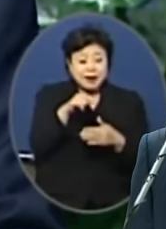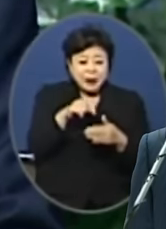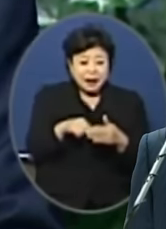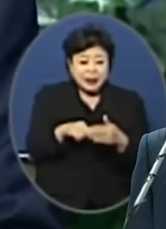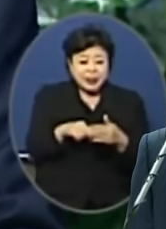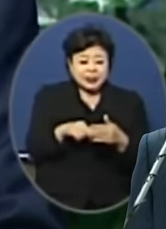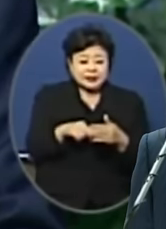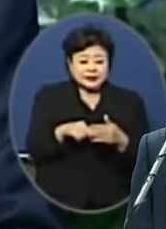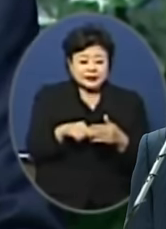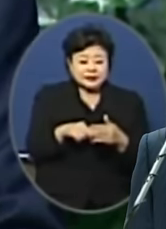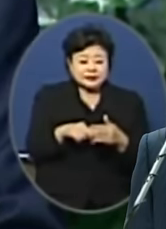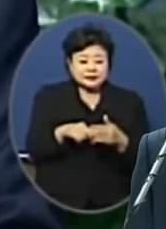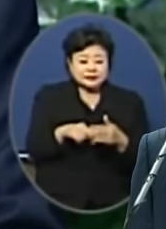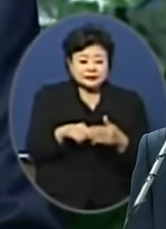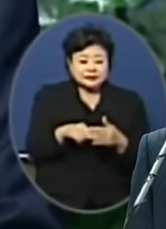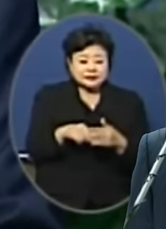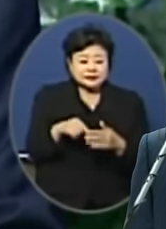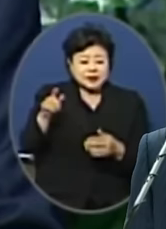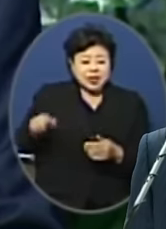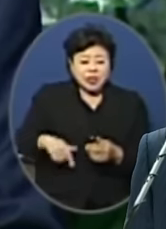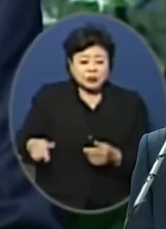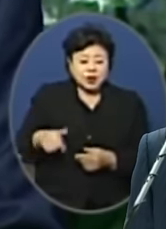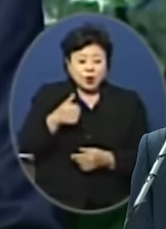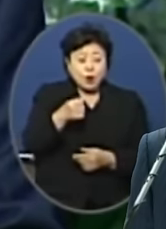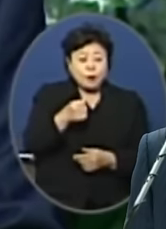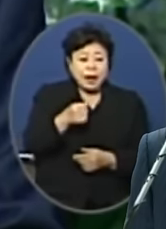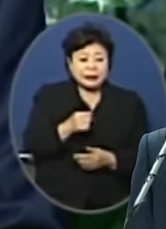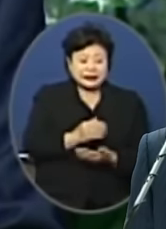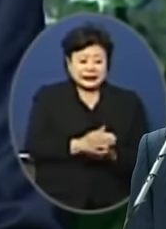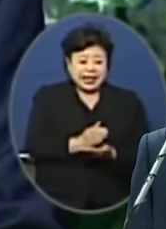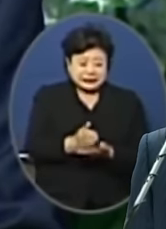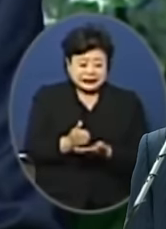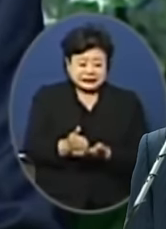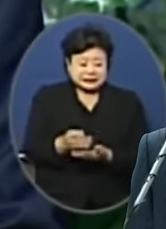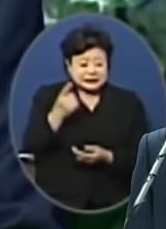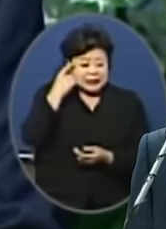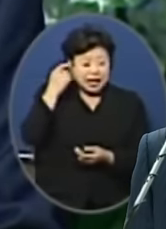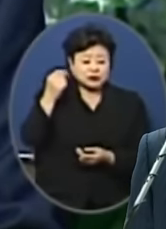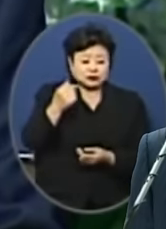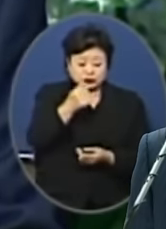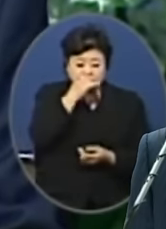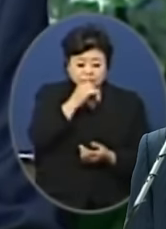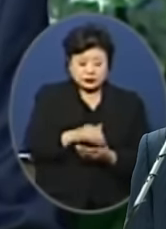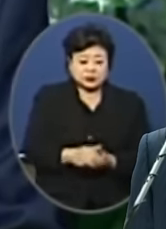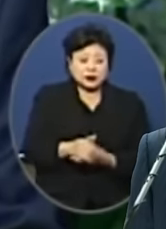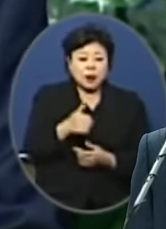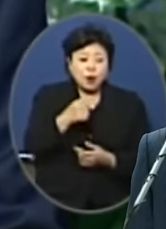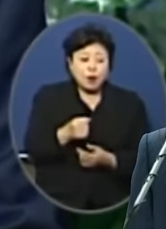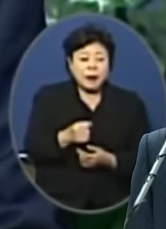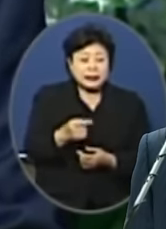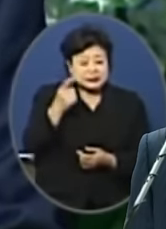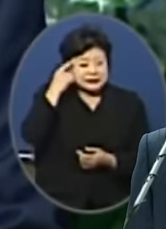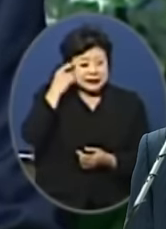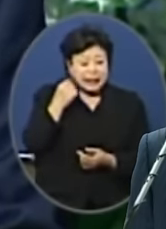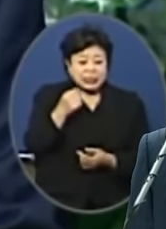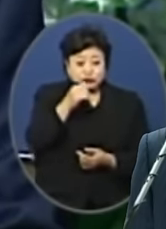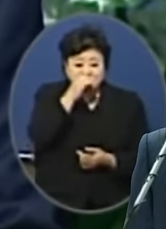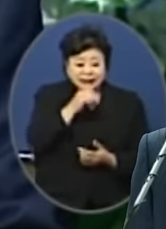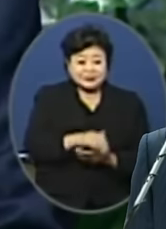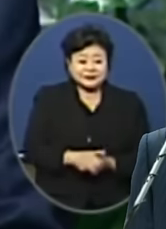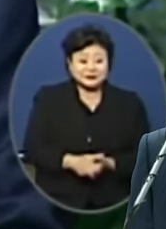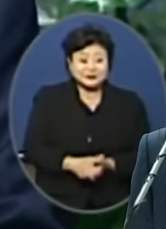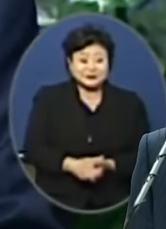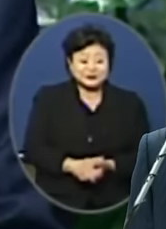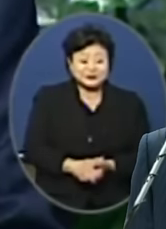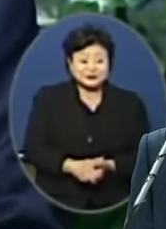마음속에 하루에 5만 가지 내지 6만 가지 생각을 합니다. 5만 생각 다 한다고 하지 않습니까?